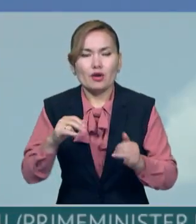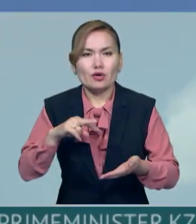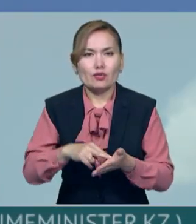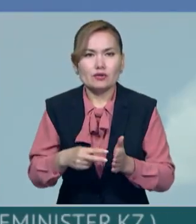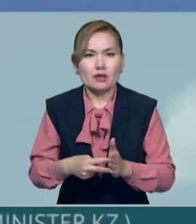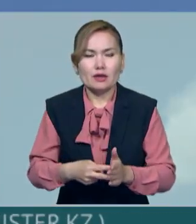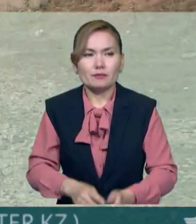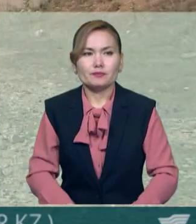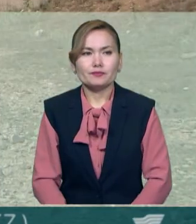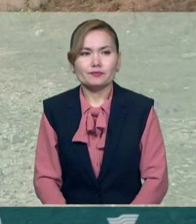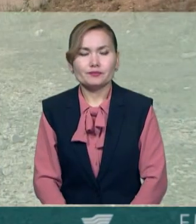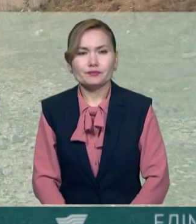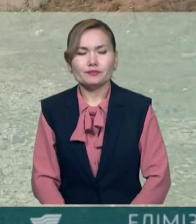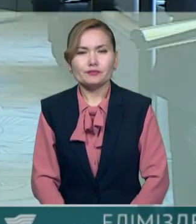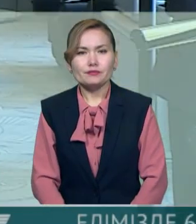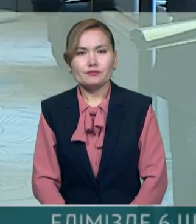көзделген.